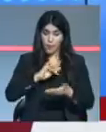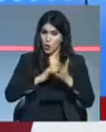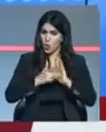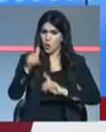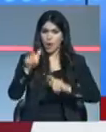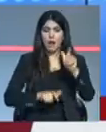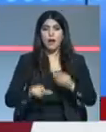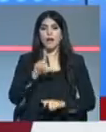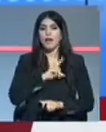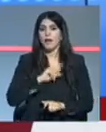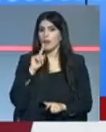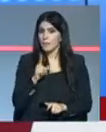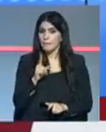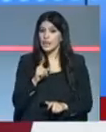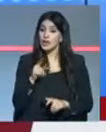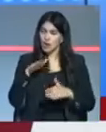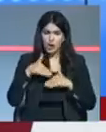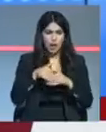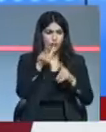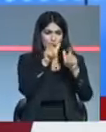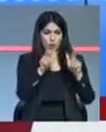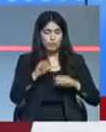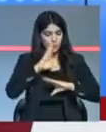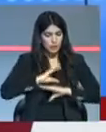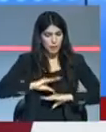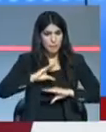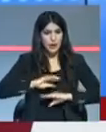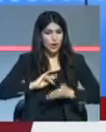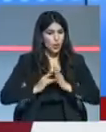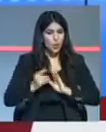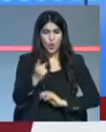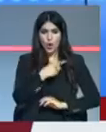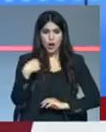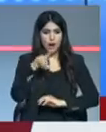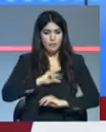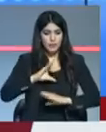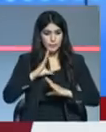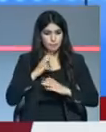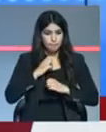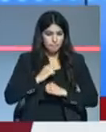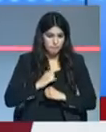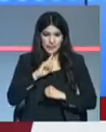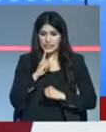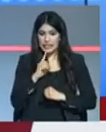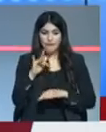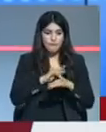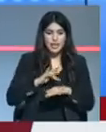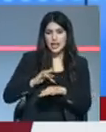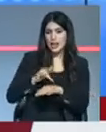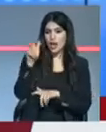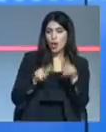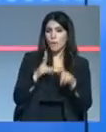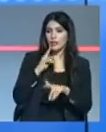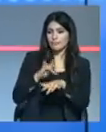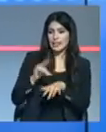الامنيه حل والساعه صدر كبيره تحل وبصبر كبير تحل منطقه ضبط النفس رغم الاستفزازات الطويله